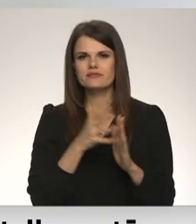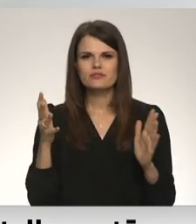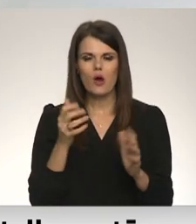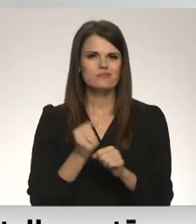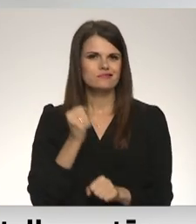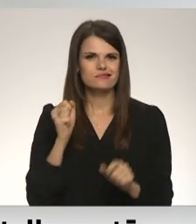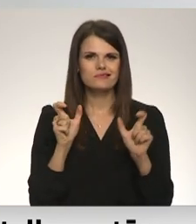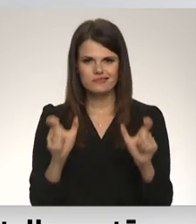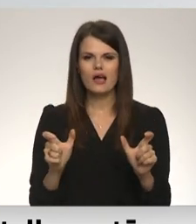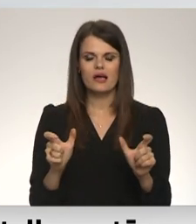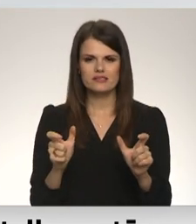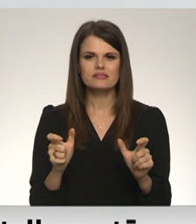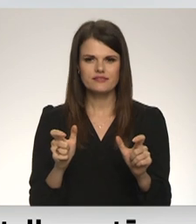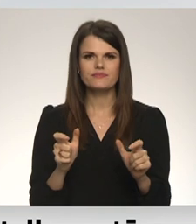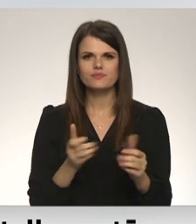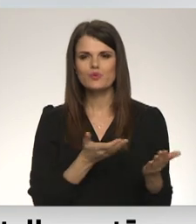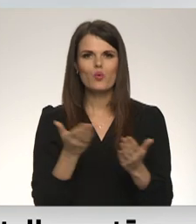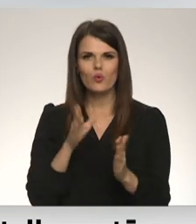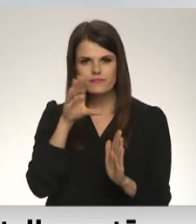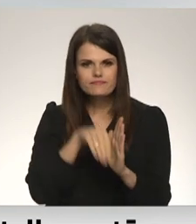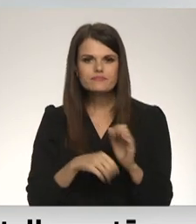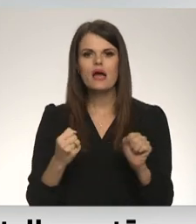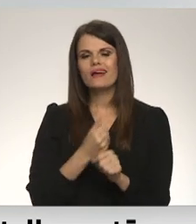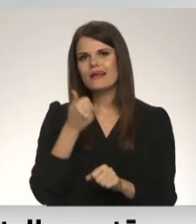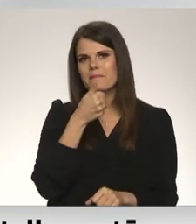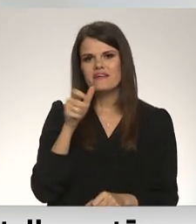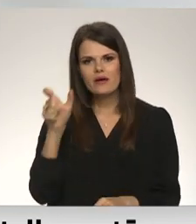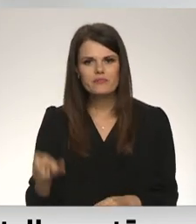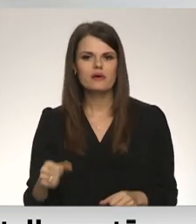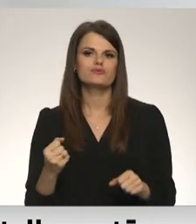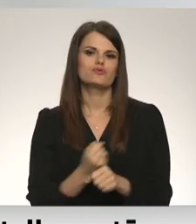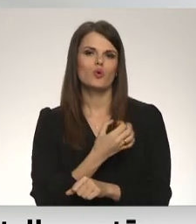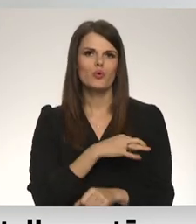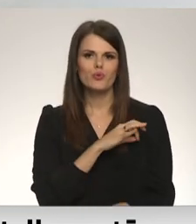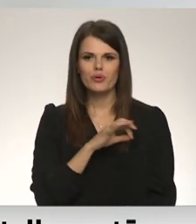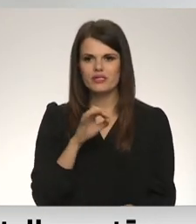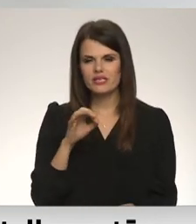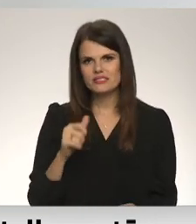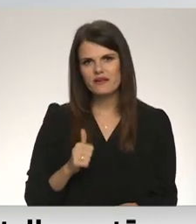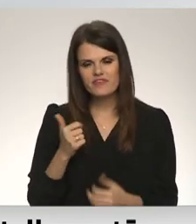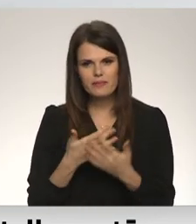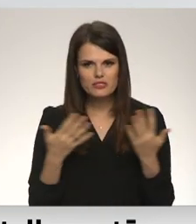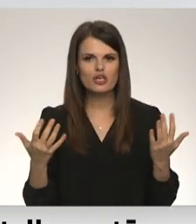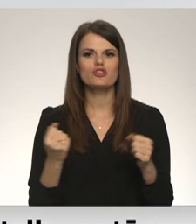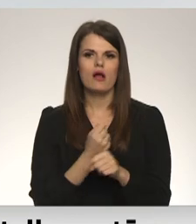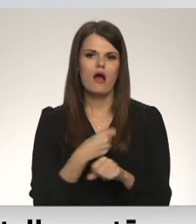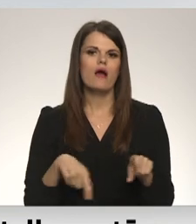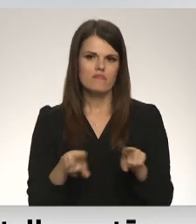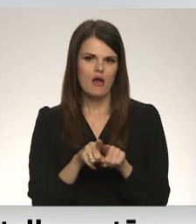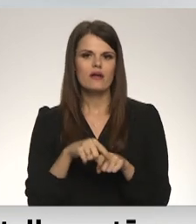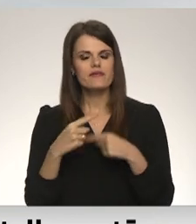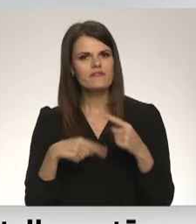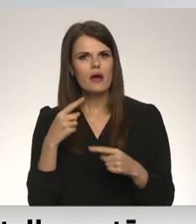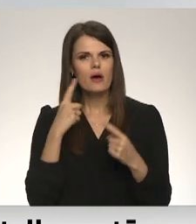spēcīgas sankcijas, kurās ir iekļautas gan privāts personas, gan fizisks, tātad un juridisks personas, gan arī ir